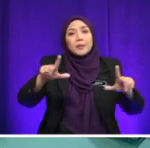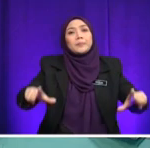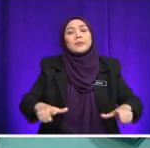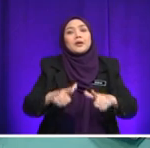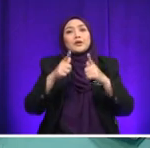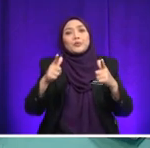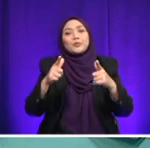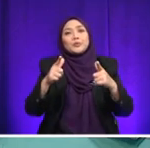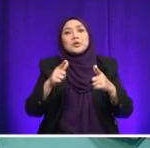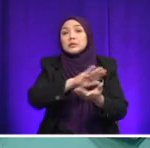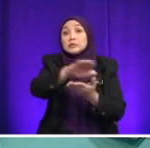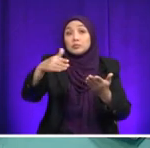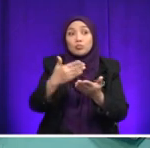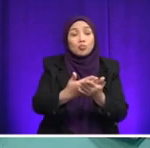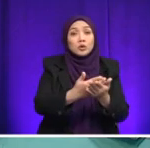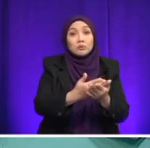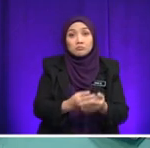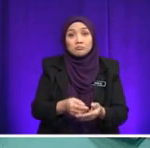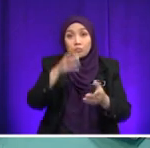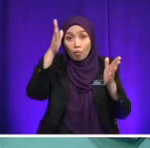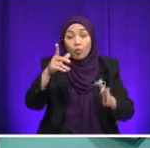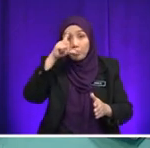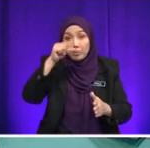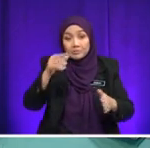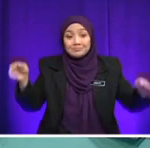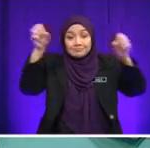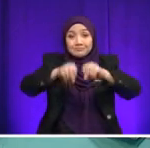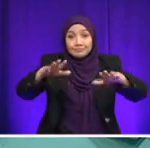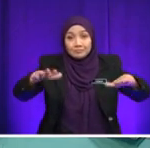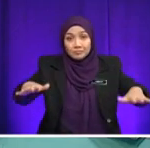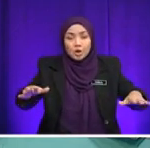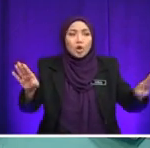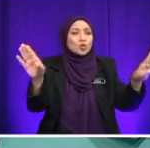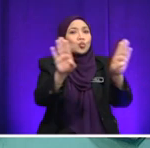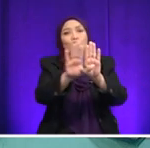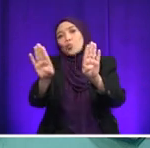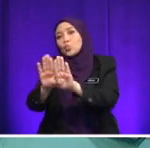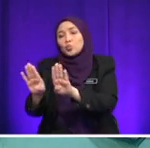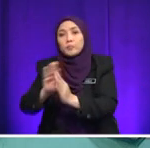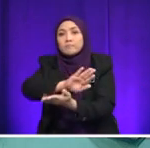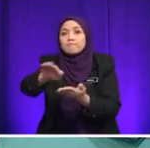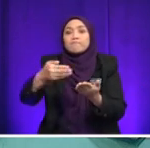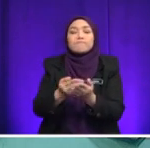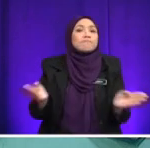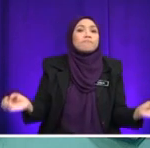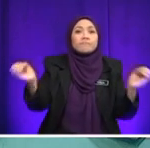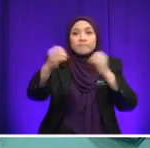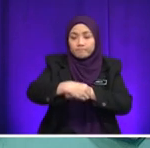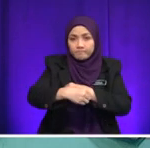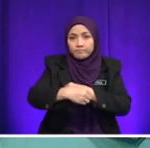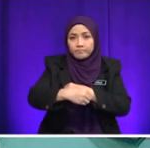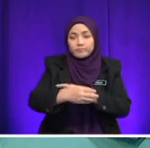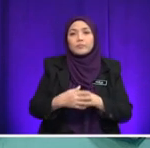menutup pejabat partai-partai ataupun pertumbuhan Melayu dirawat dan juga kalau kita lihat Rosli Dobi